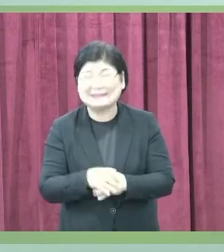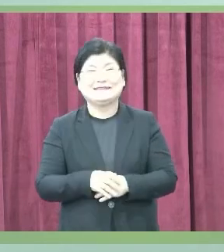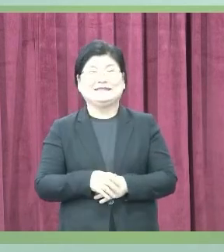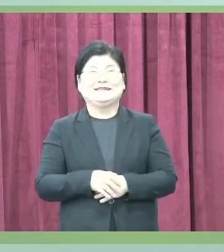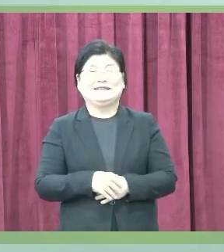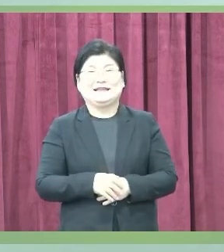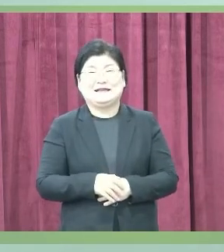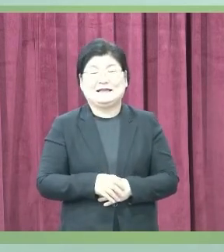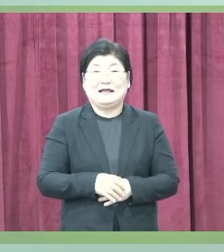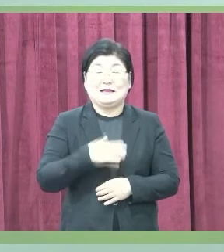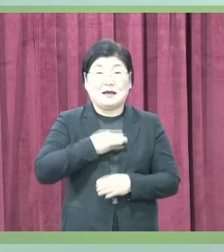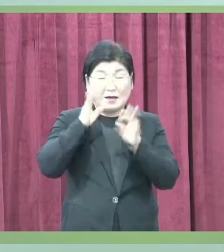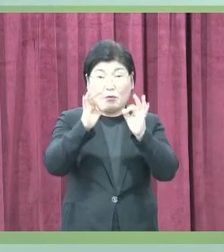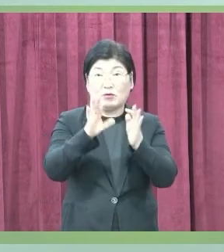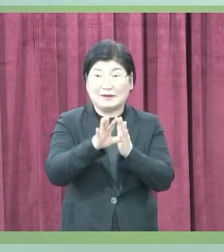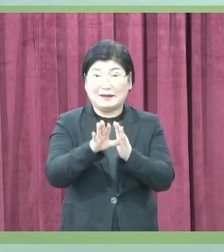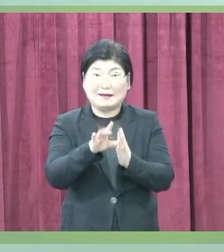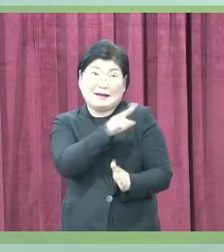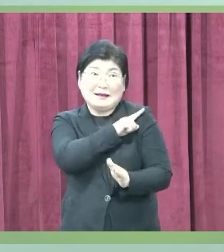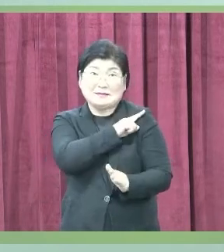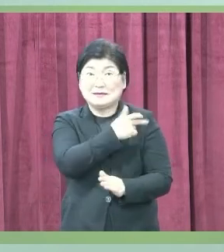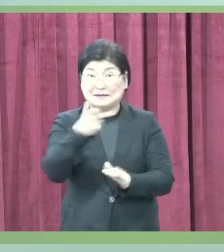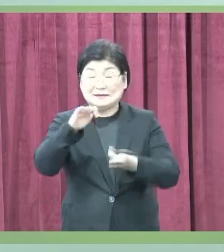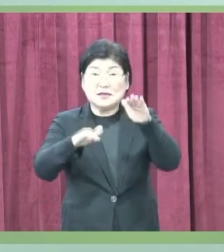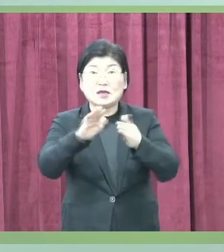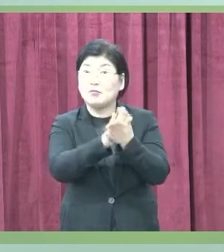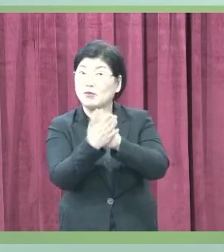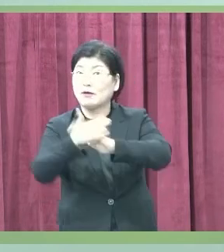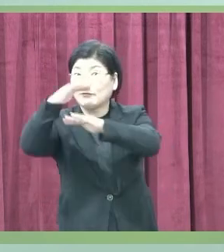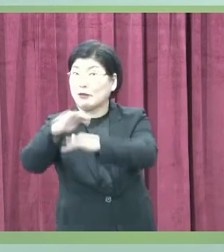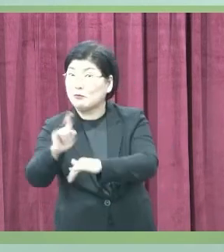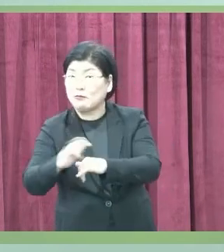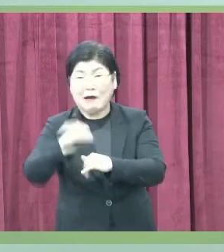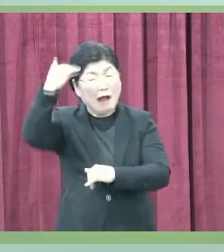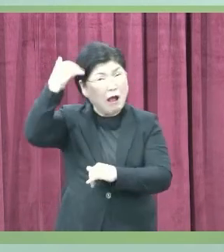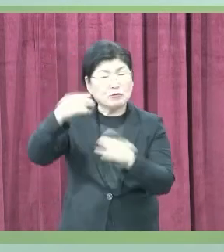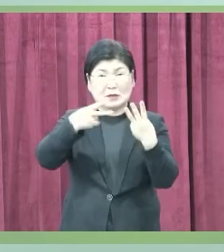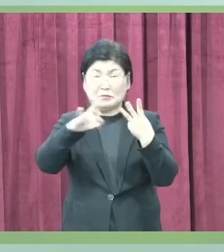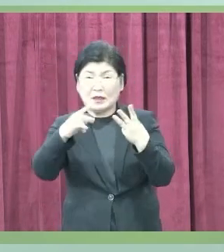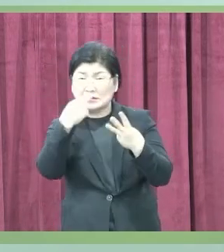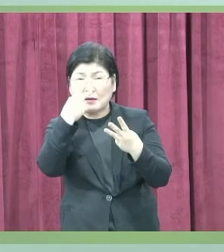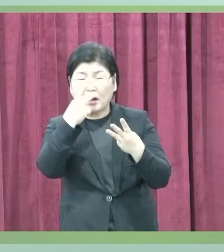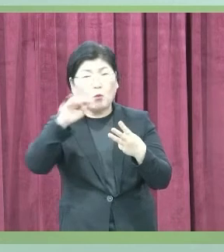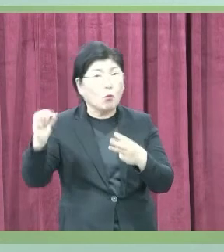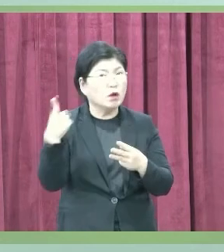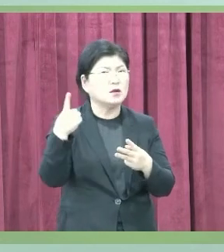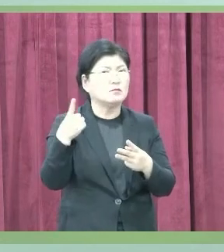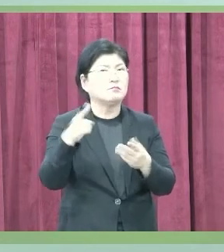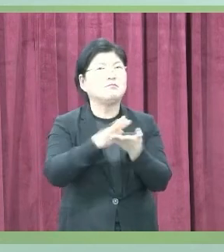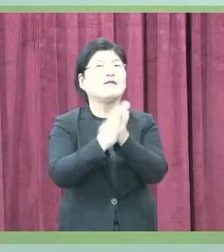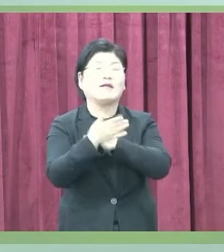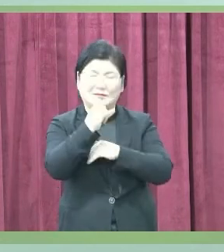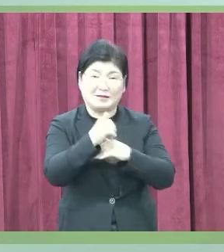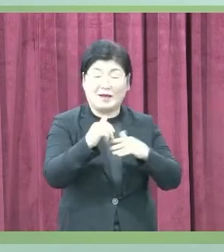보면 제가 봤을 때 가장 큰 변화는 뭐냐면 우리나라의 3대 사망 원인이 바뀌었어요. 전체 인구나 장애